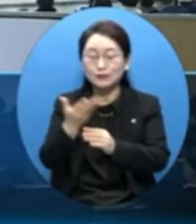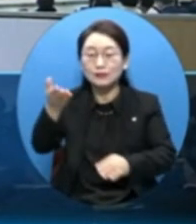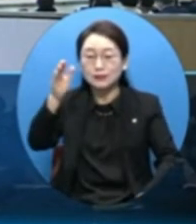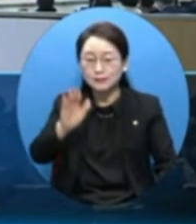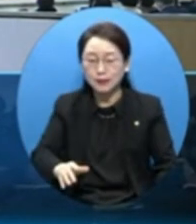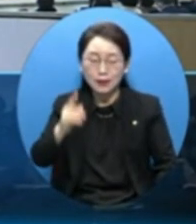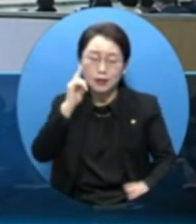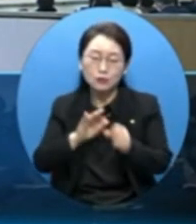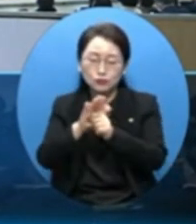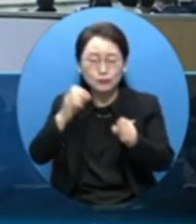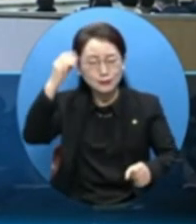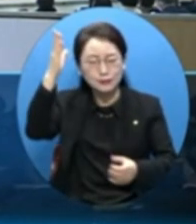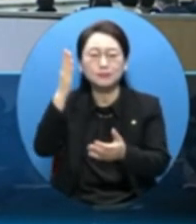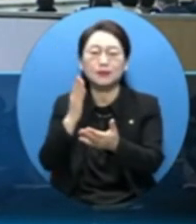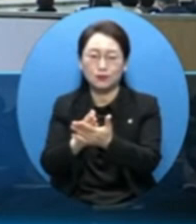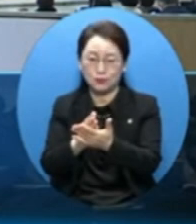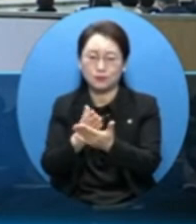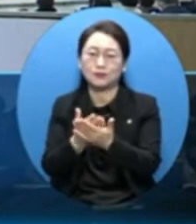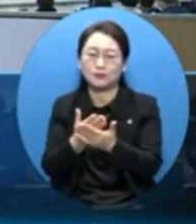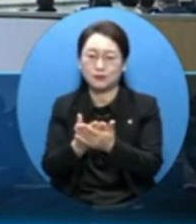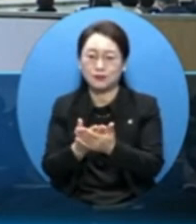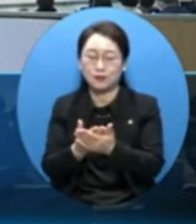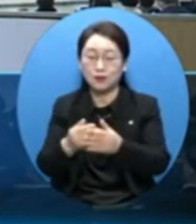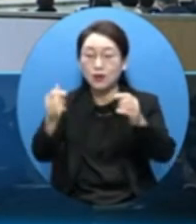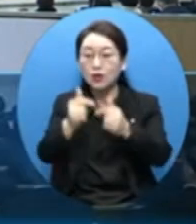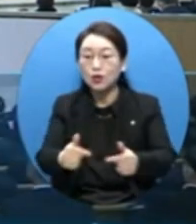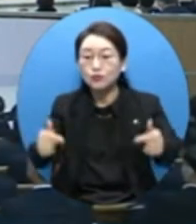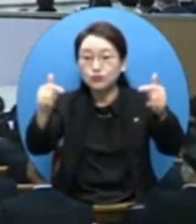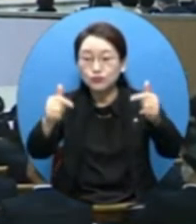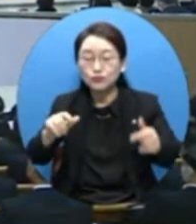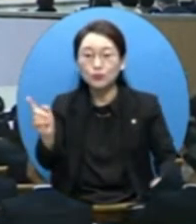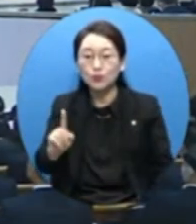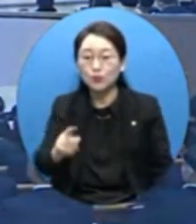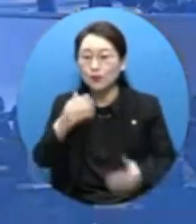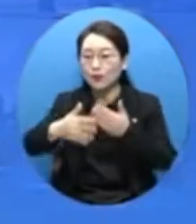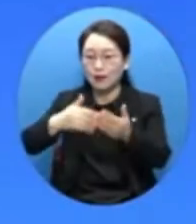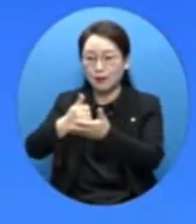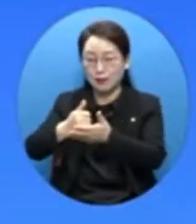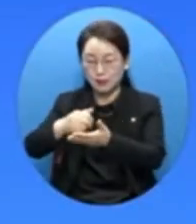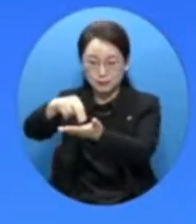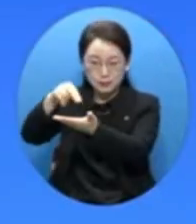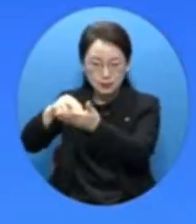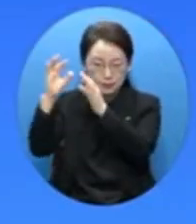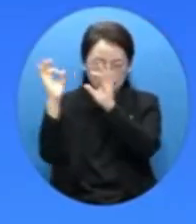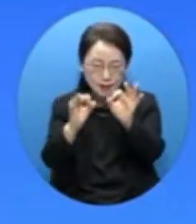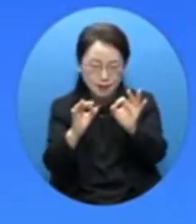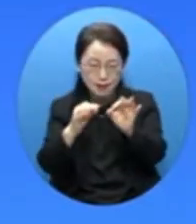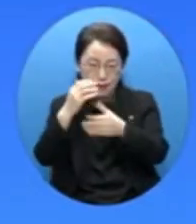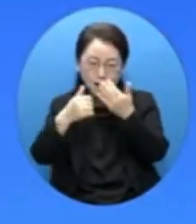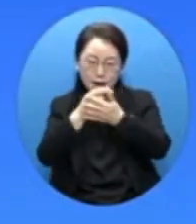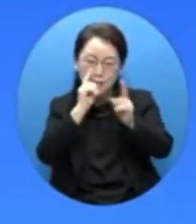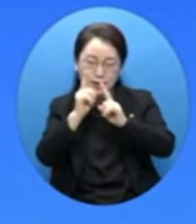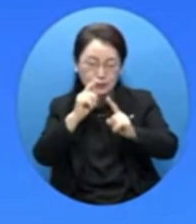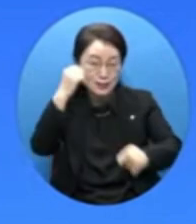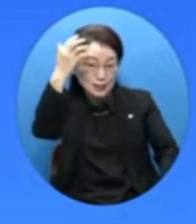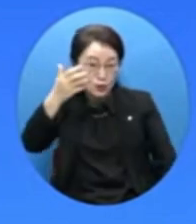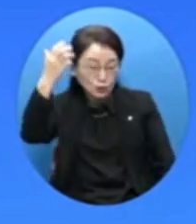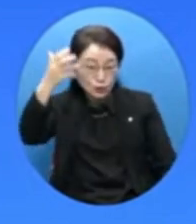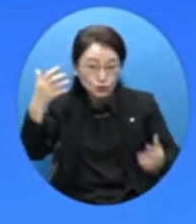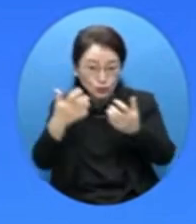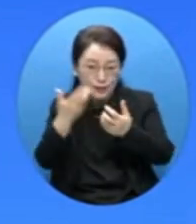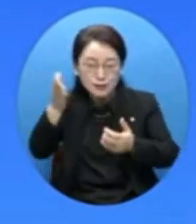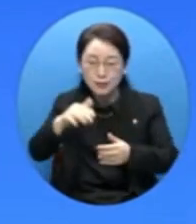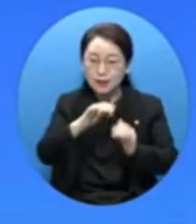잊지 마옵소서. 부흥이라고 해서는 하나님 편에서 볼 때는 말씀과 성의 역사로 이루어지지만 우리 인간의 편에서 볼